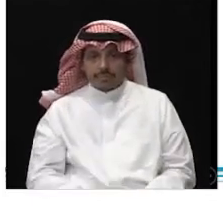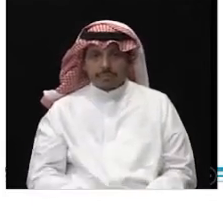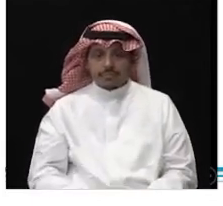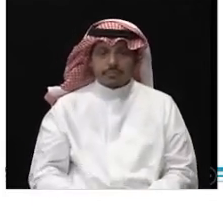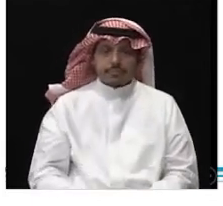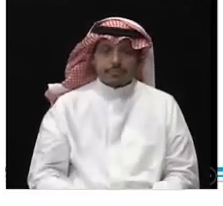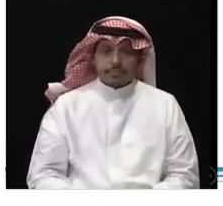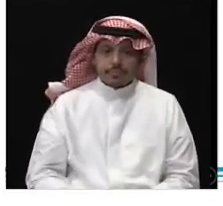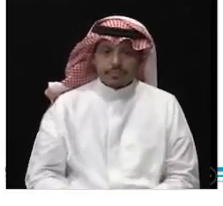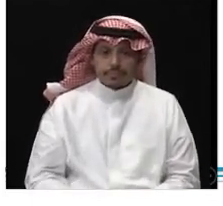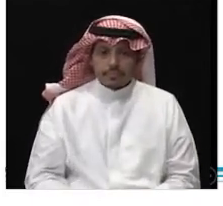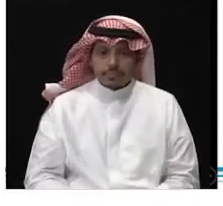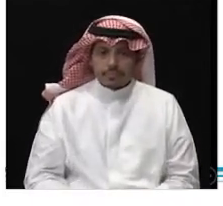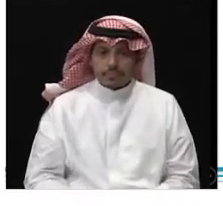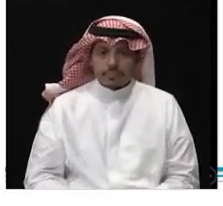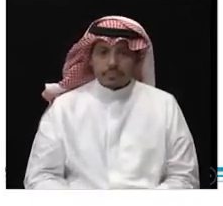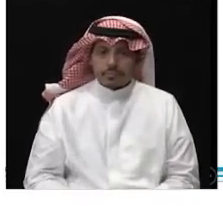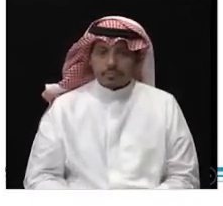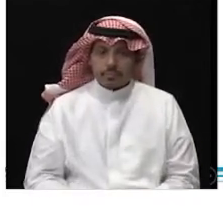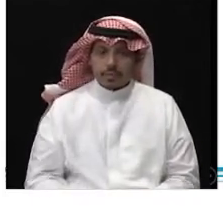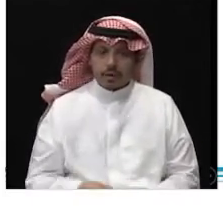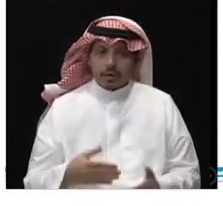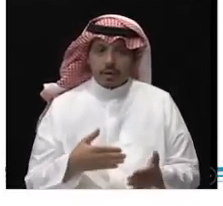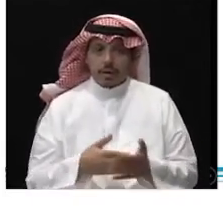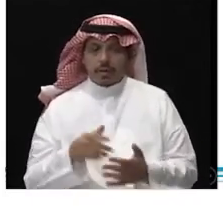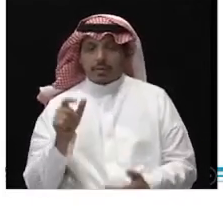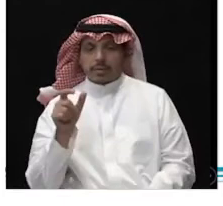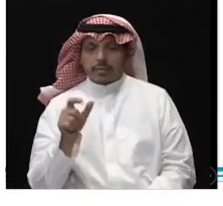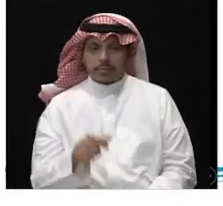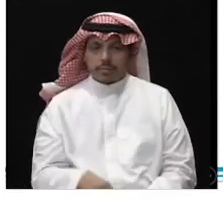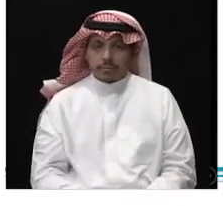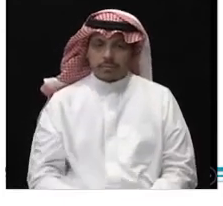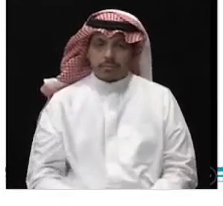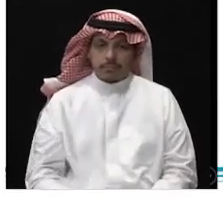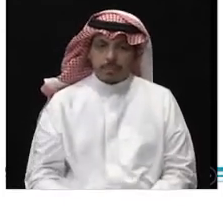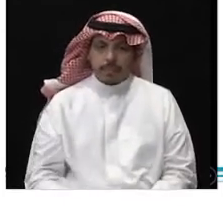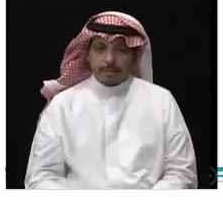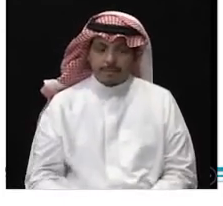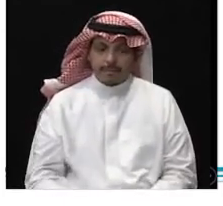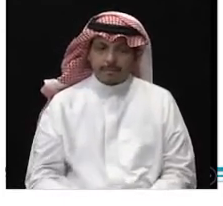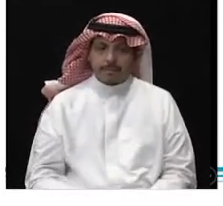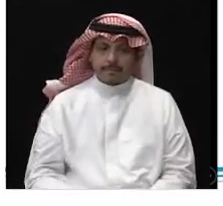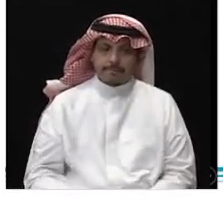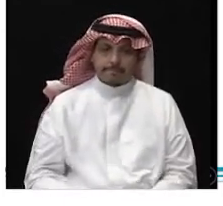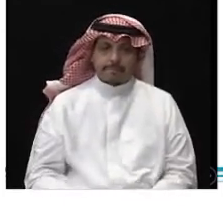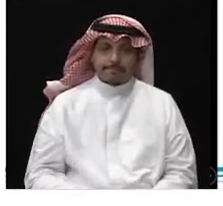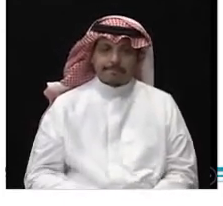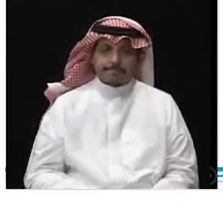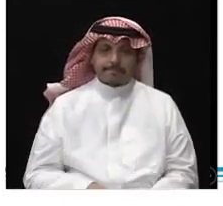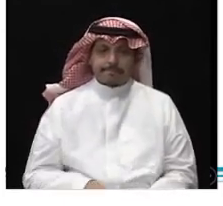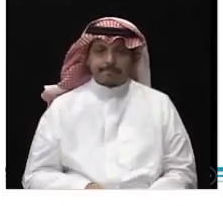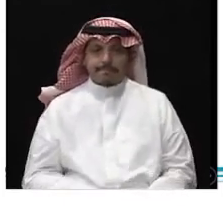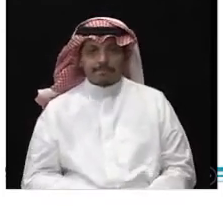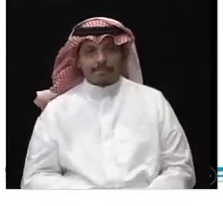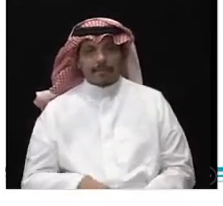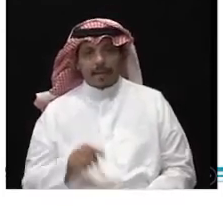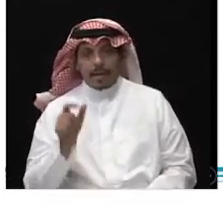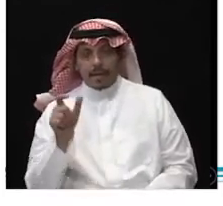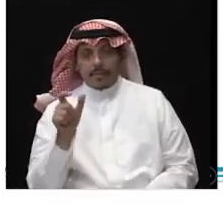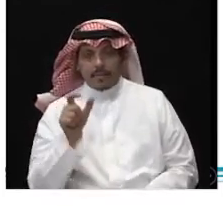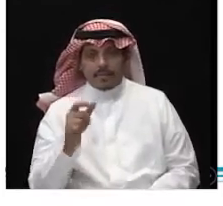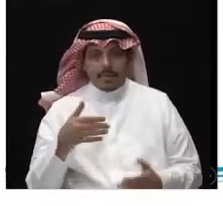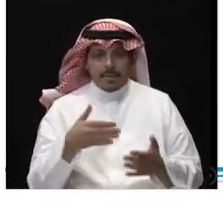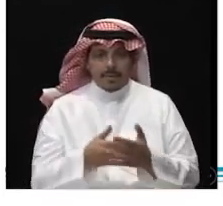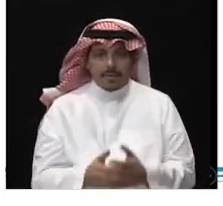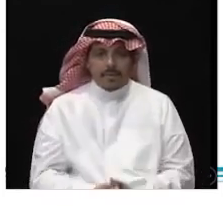فقط. إذا هو نون ساكنة تلحق آخر الاسم. أيضا نستفيد هنا بأن التنوين يكون في آخر الكلمة،